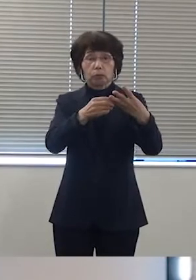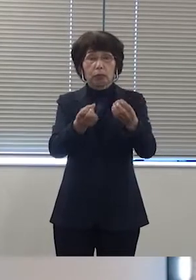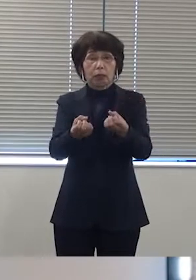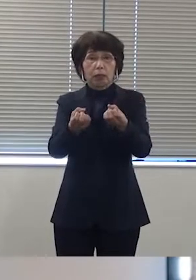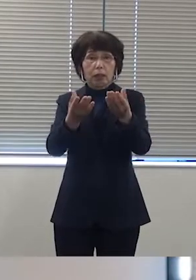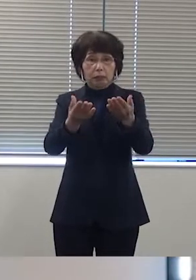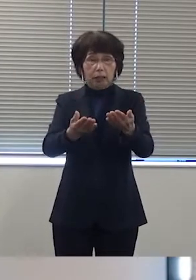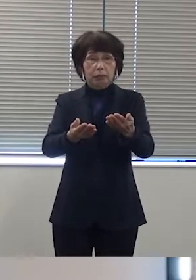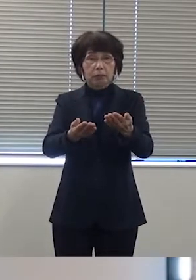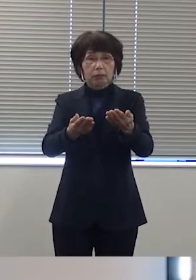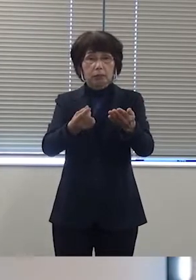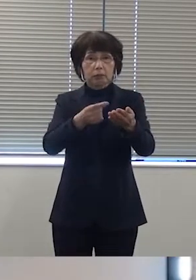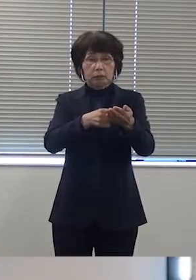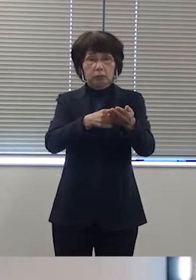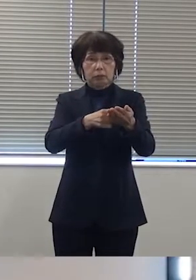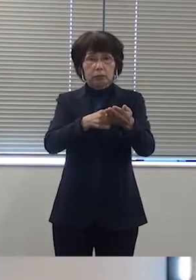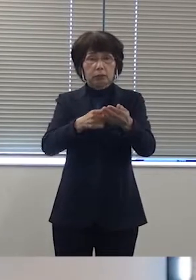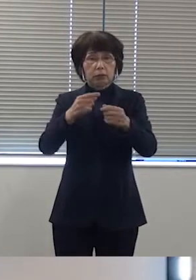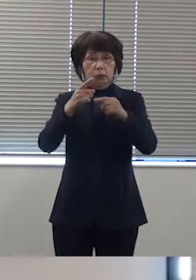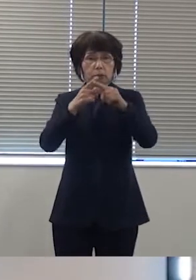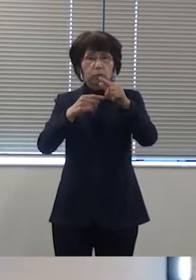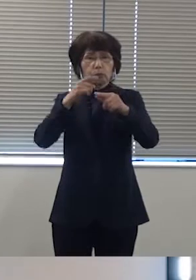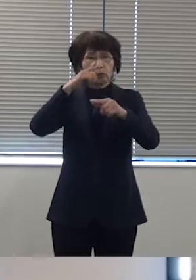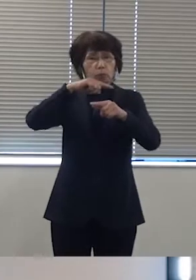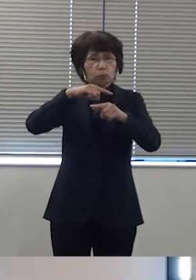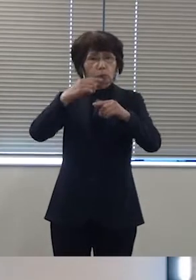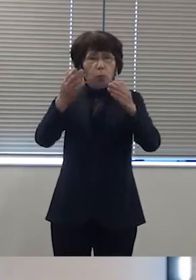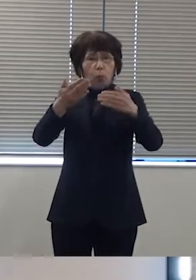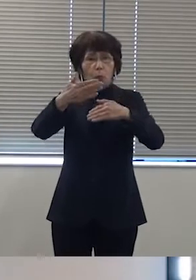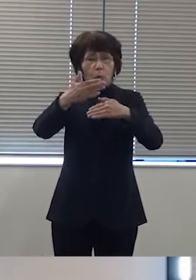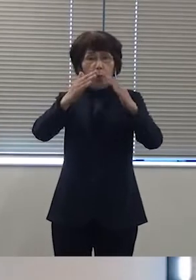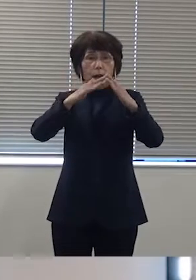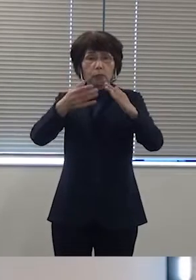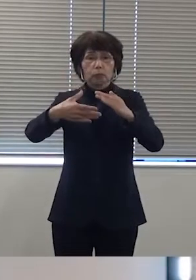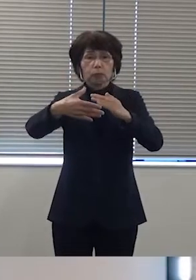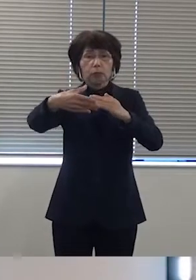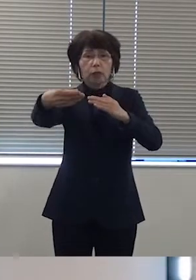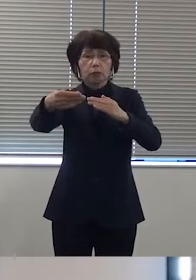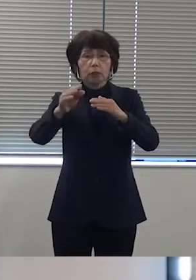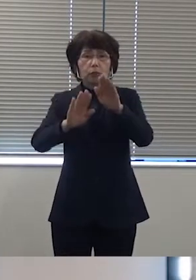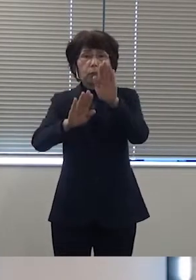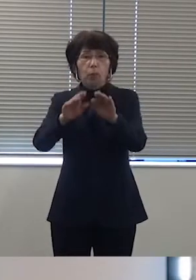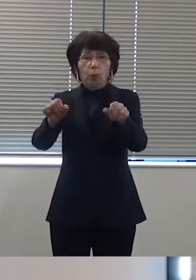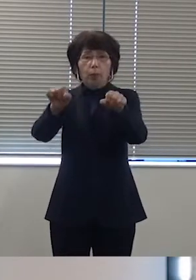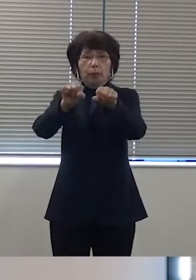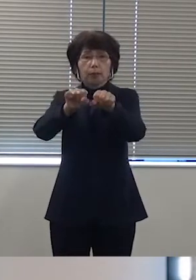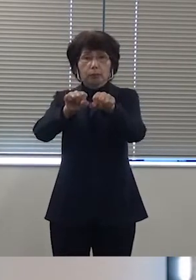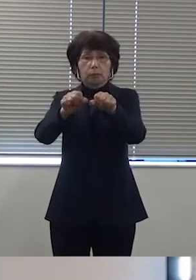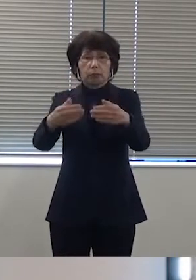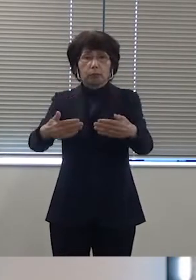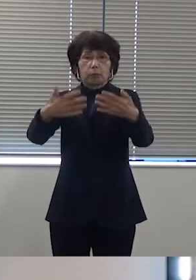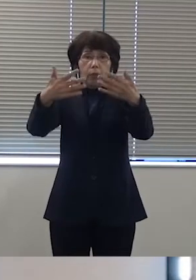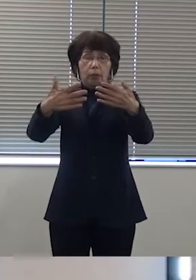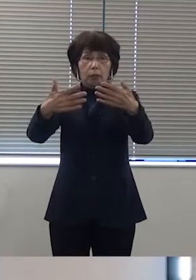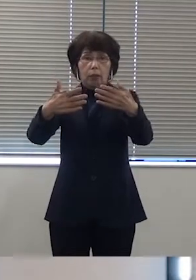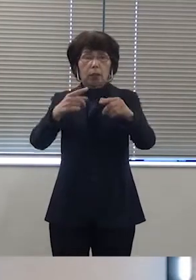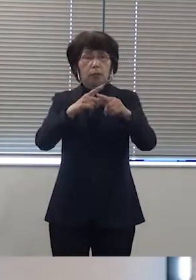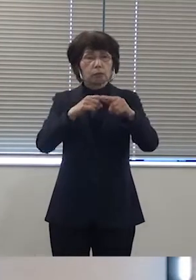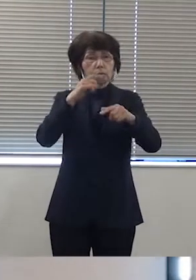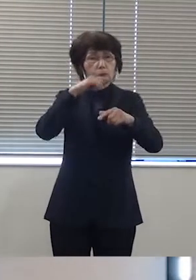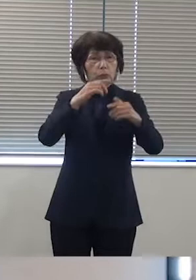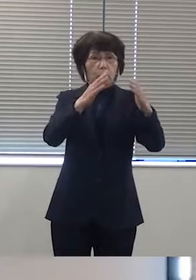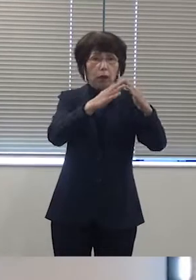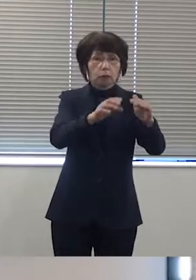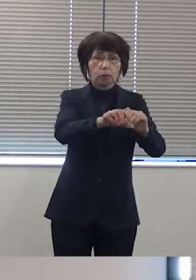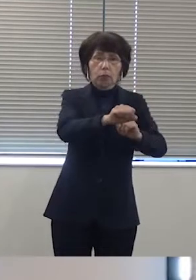ハウスの貸し出しの情報、貸し出しの情報マッチングを目的に、中古ハウスの確保とか保全を行う団体、具体